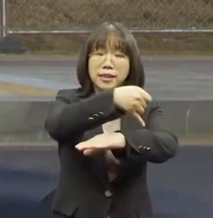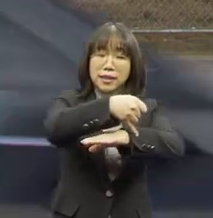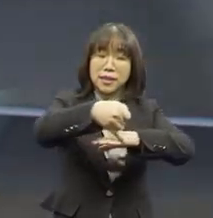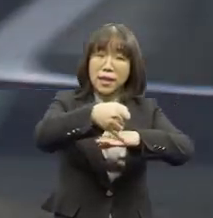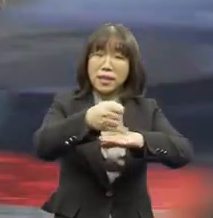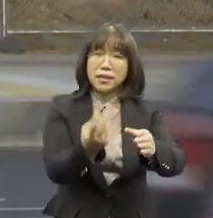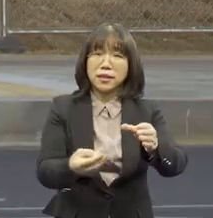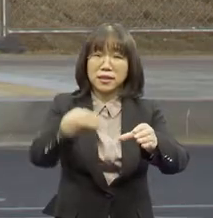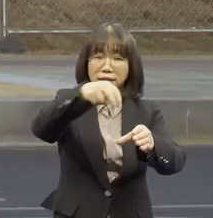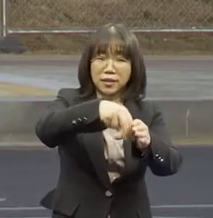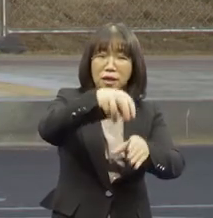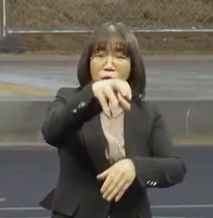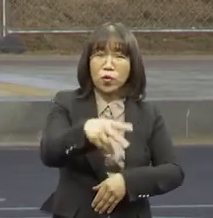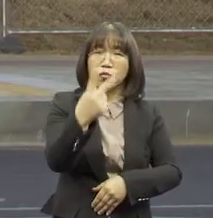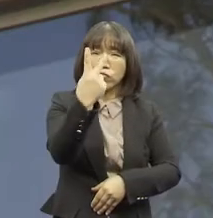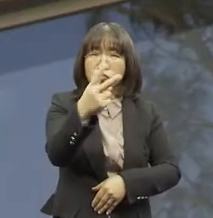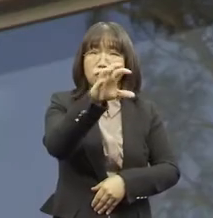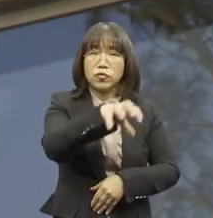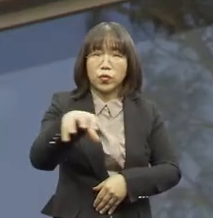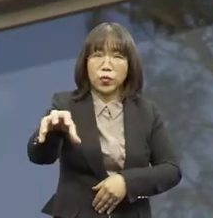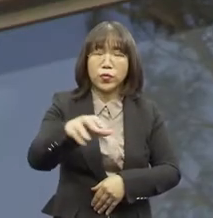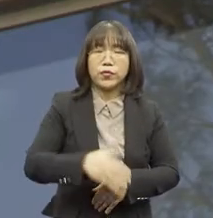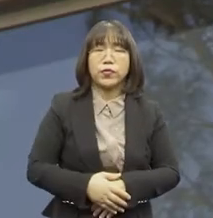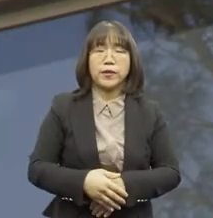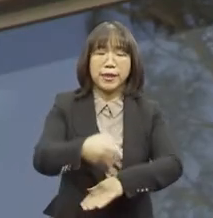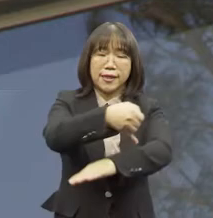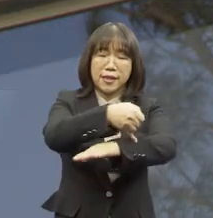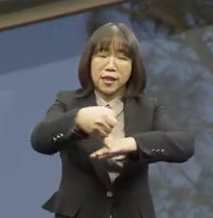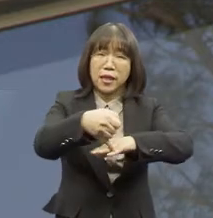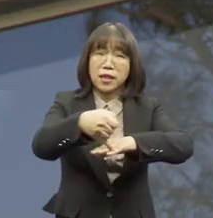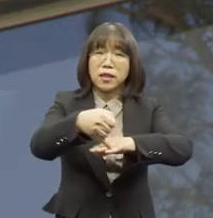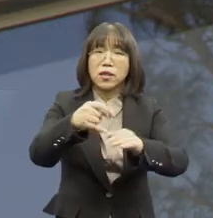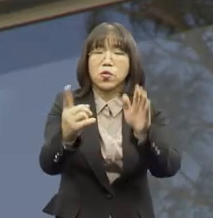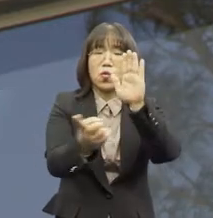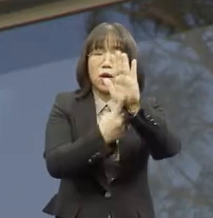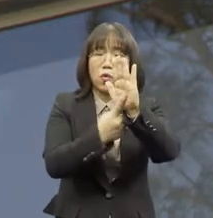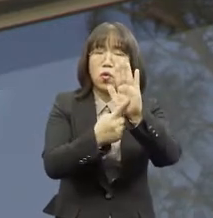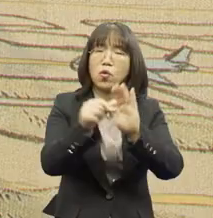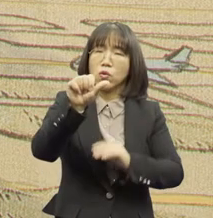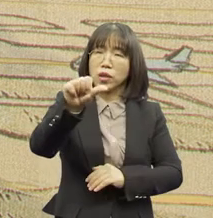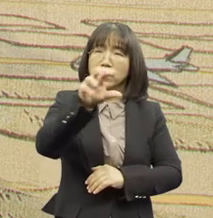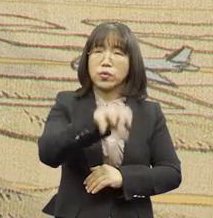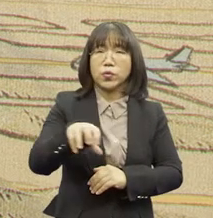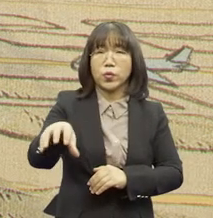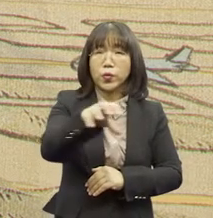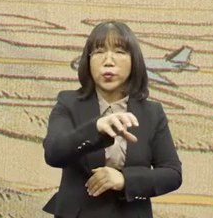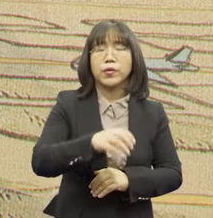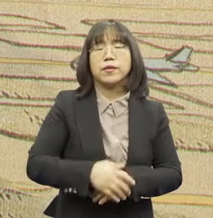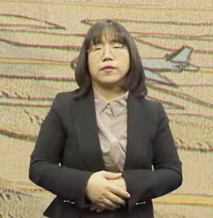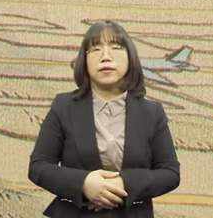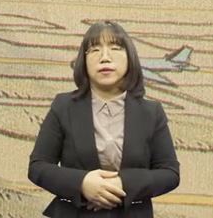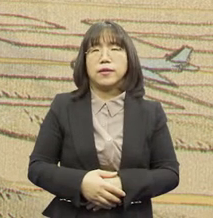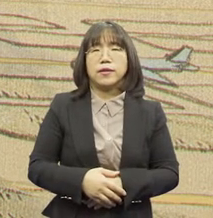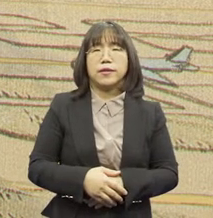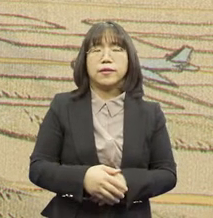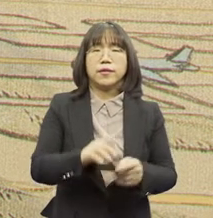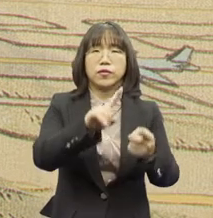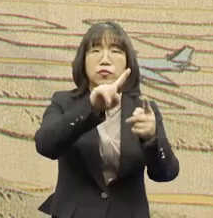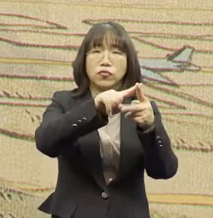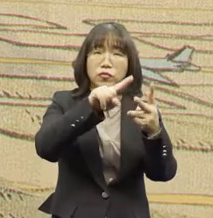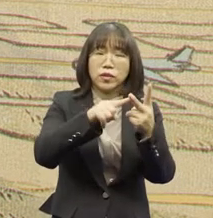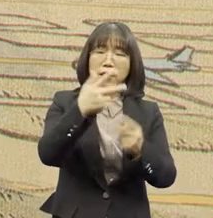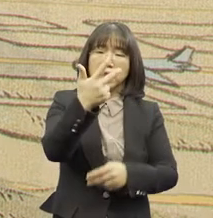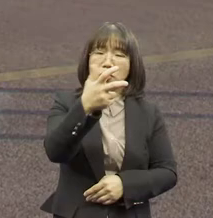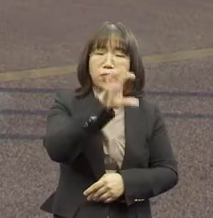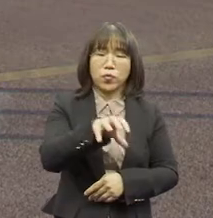강서구는 디자인 승차 돼 이게 소 새로운 디자인 광고물 5개소 등 허증 박물관과 겸 제 미술관